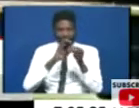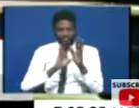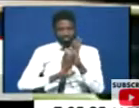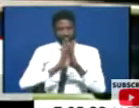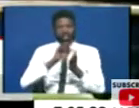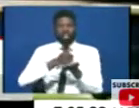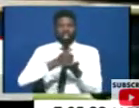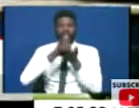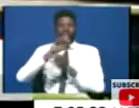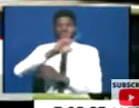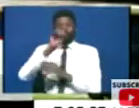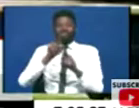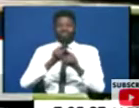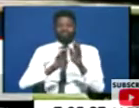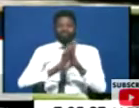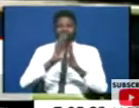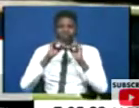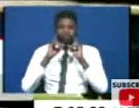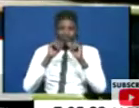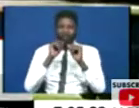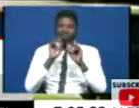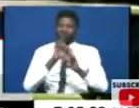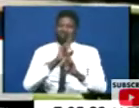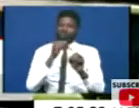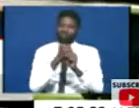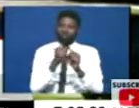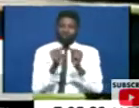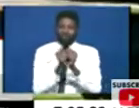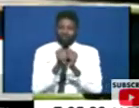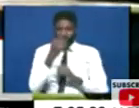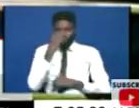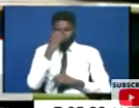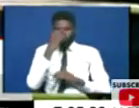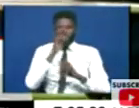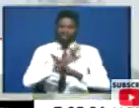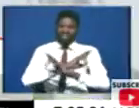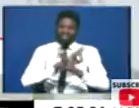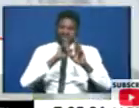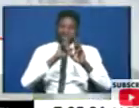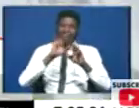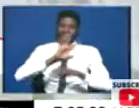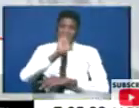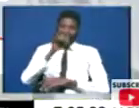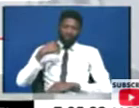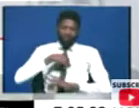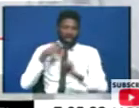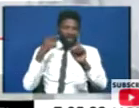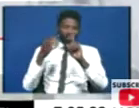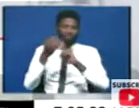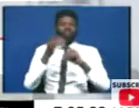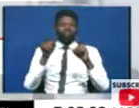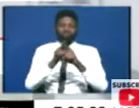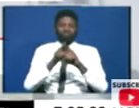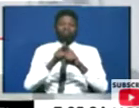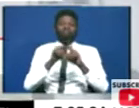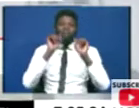Alisema anapania kufanya kazi na rais mteule ili kuafiki Afrika tunayonuia kupata. Rais wa Uganda Yoweri